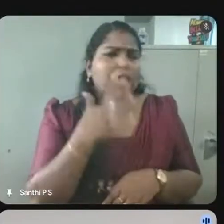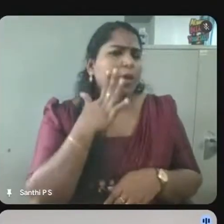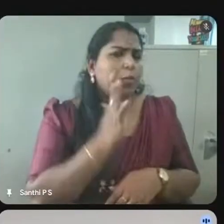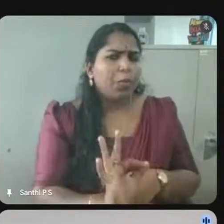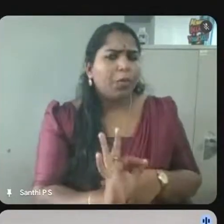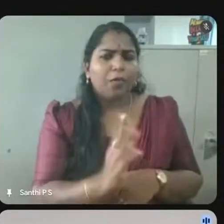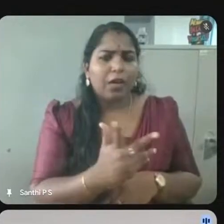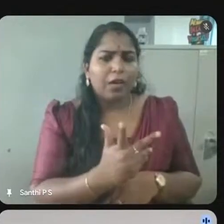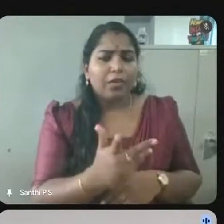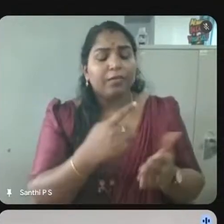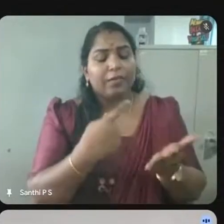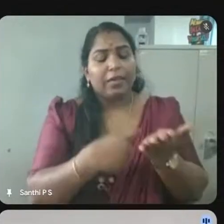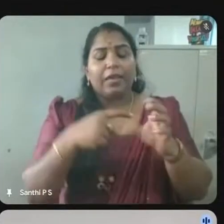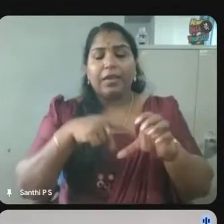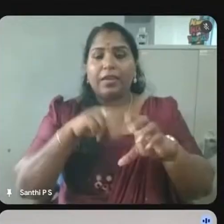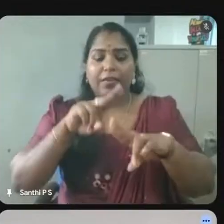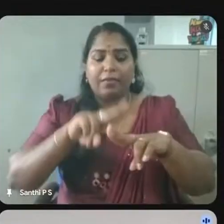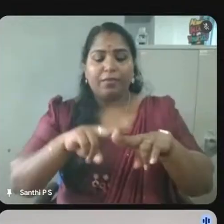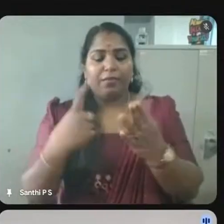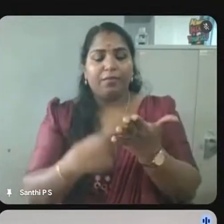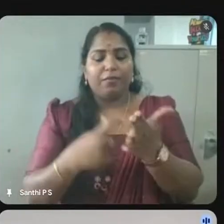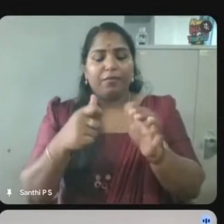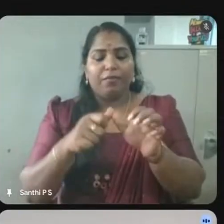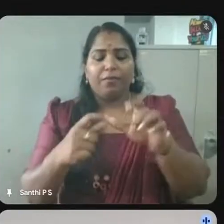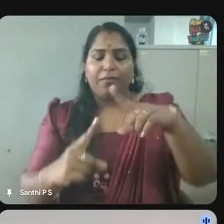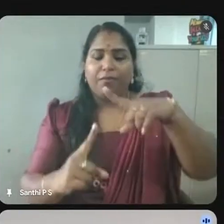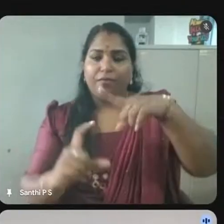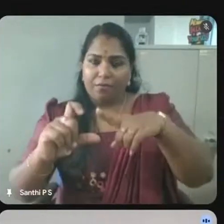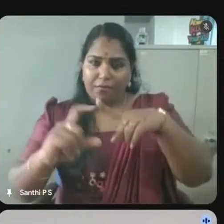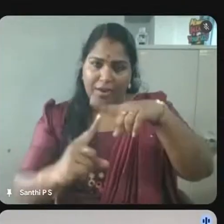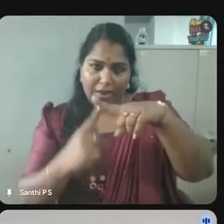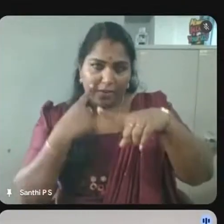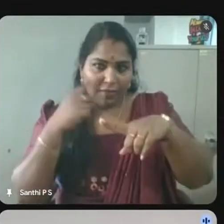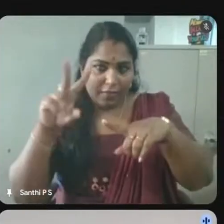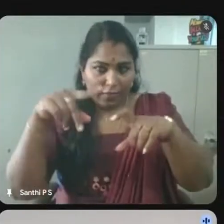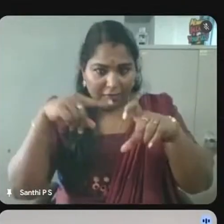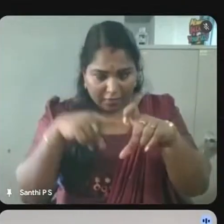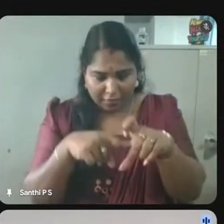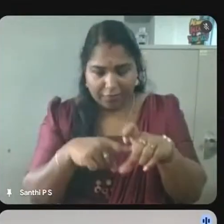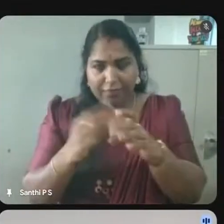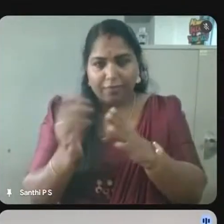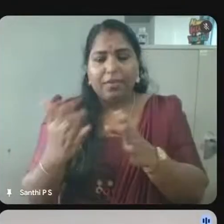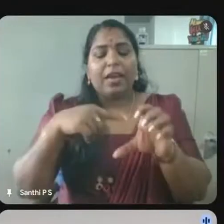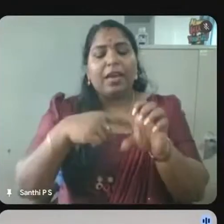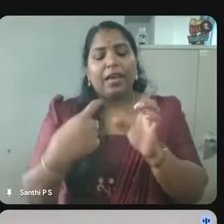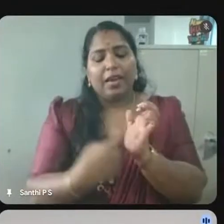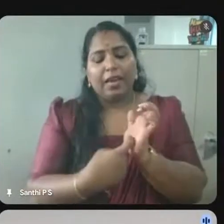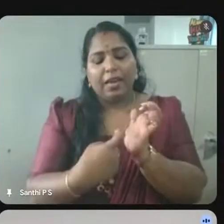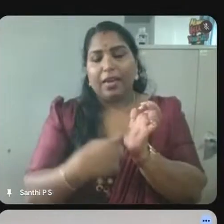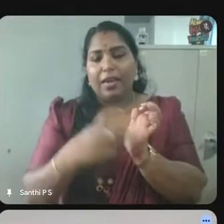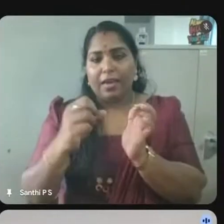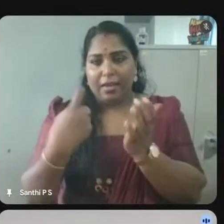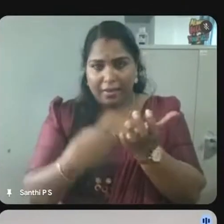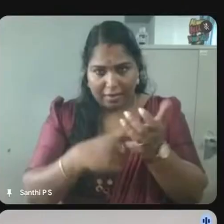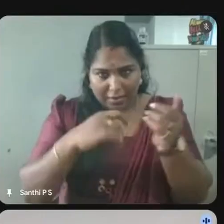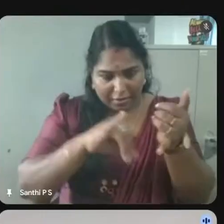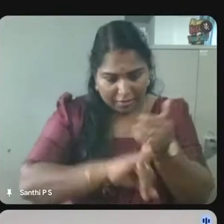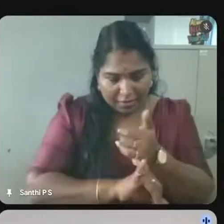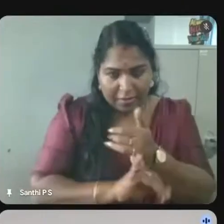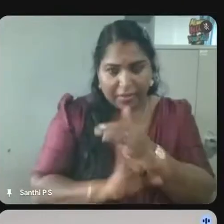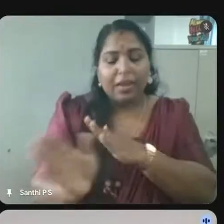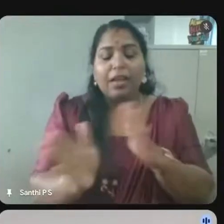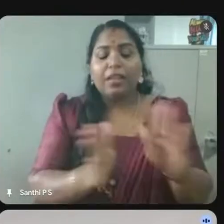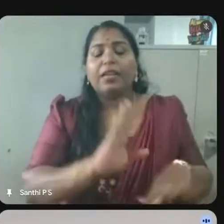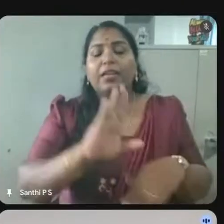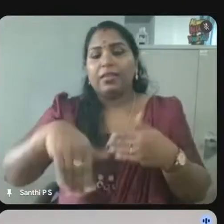2 റിഫ്രാക്റ്റീവ് എറേഴ്സും കാറ്ററാക്ട്സുമാണ്. നിങ്ങൾക്ക് അറിയാം, കാഴ്ചക്കുറവ് കണ്ണാടി വെച്ചാൽ മാറ്റുന്ന തരത്തിലുള്ള കാഴ്ചക്കുറവ് എത്ര